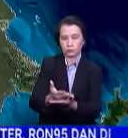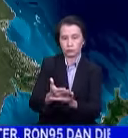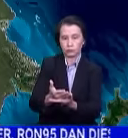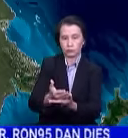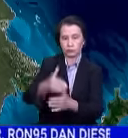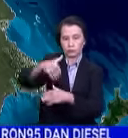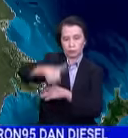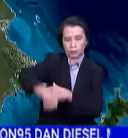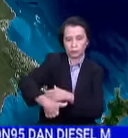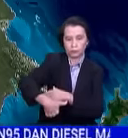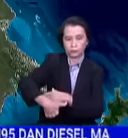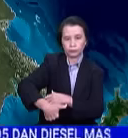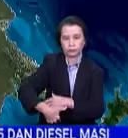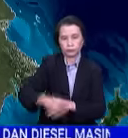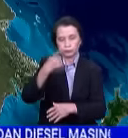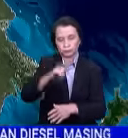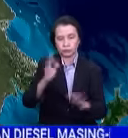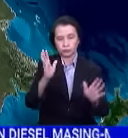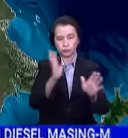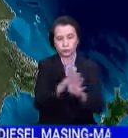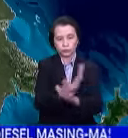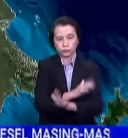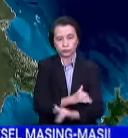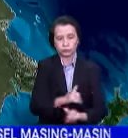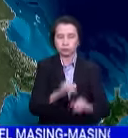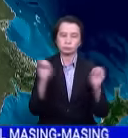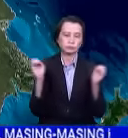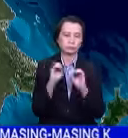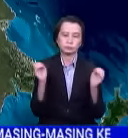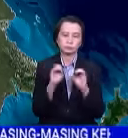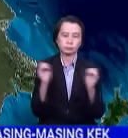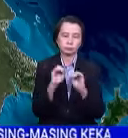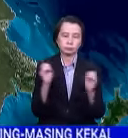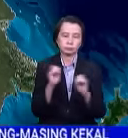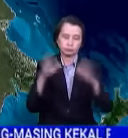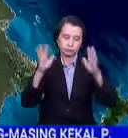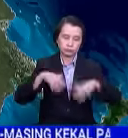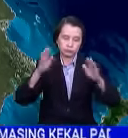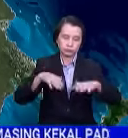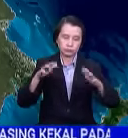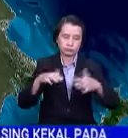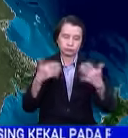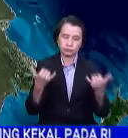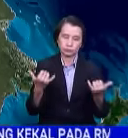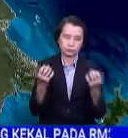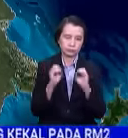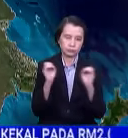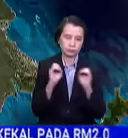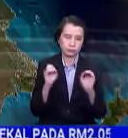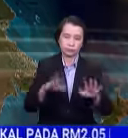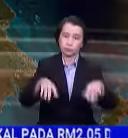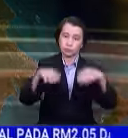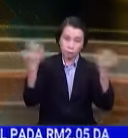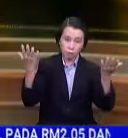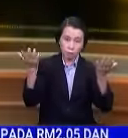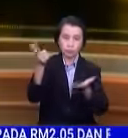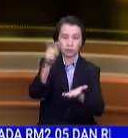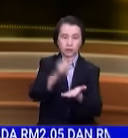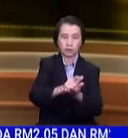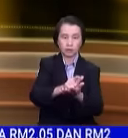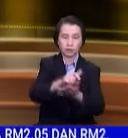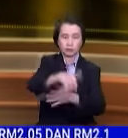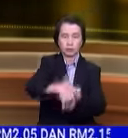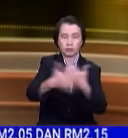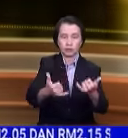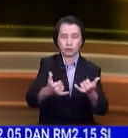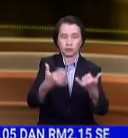menjelang lewat malam nanti. Bagi negeri Sarawak, tiada hujan di kesemua bahagian pada ketika ini. Sekian sahaja laporan cuaca pada